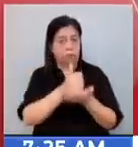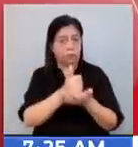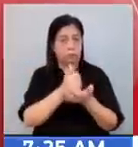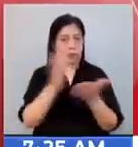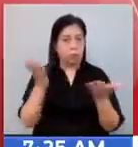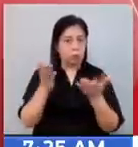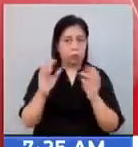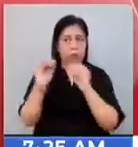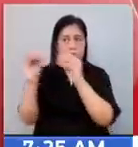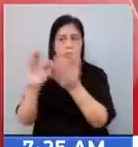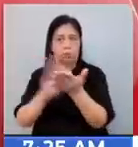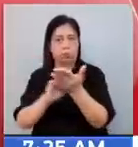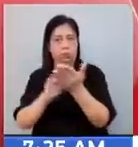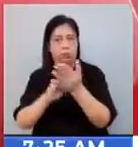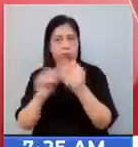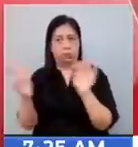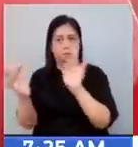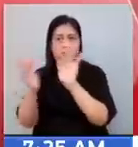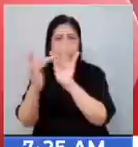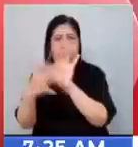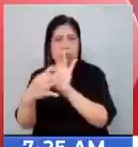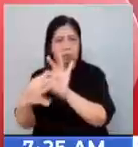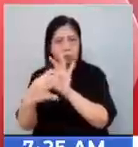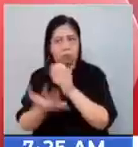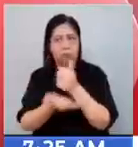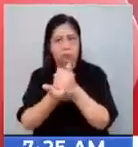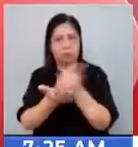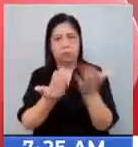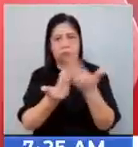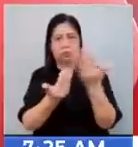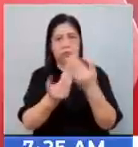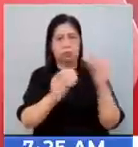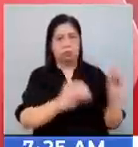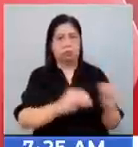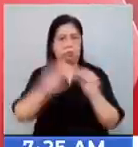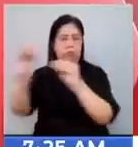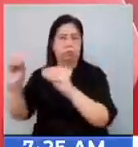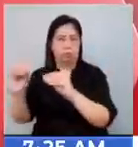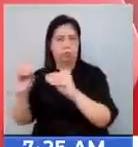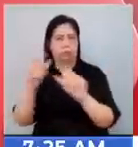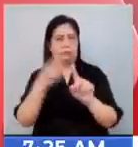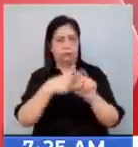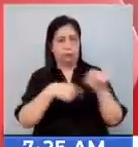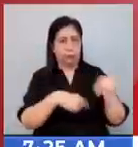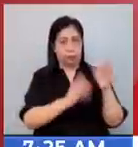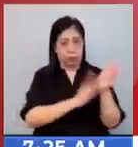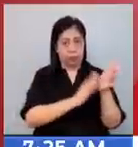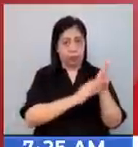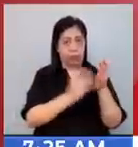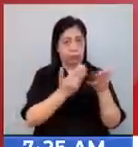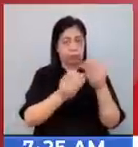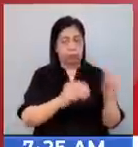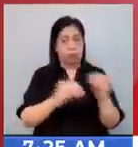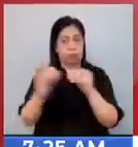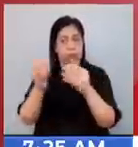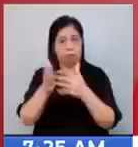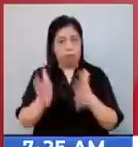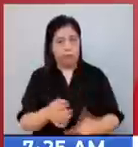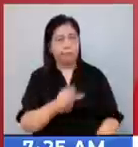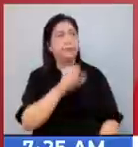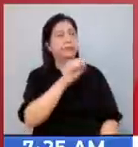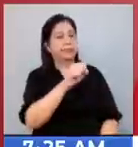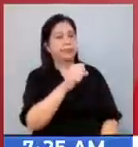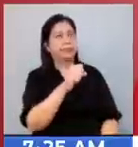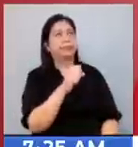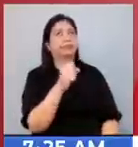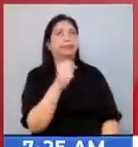sila nakikipagtulungan para madaling makalipat sa inyo? Ay, madaling mailipat kayo? Opo. Ayun po, sir. Bali, sabi